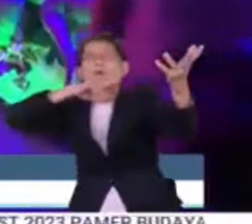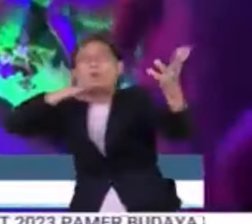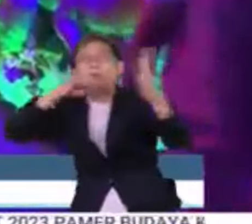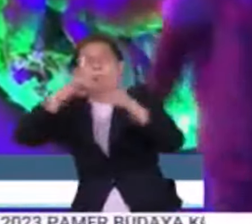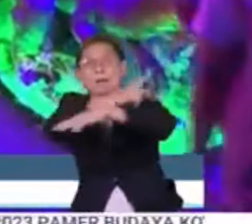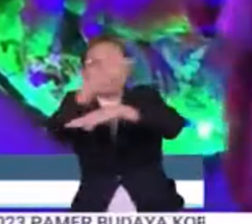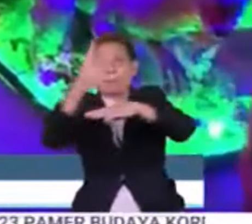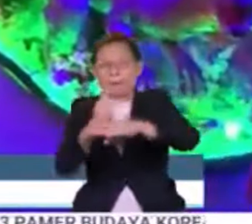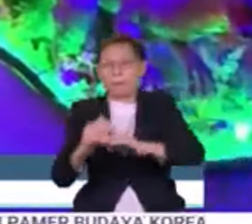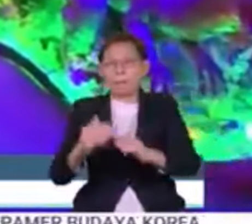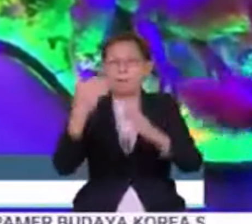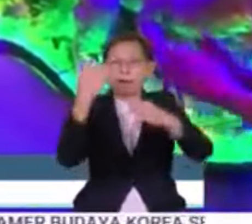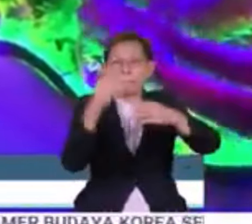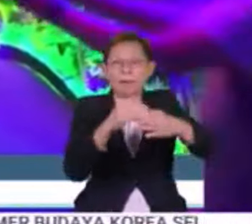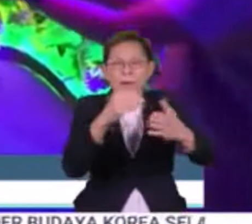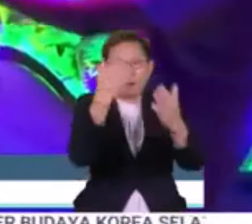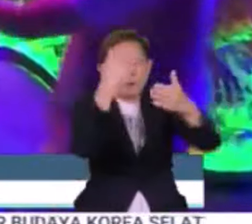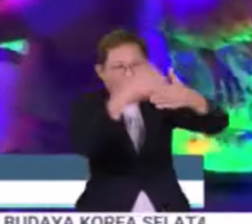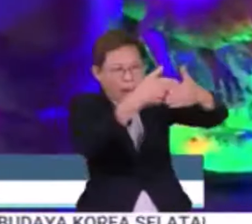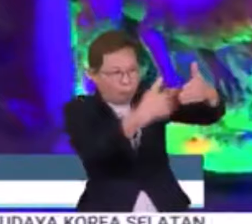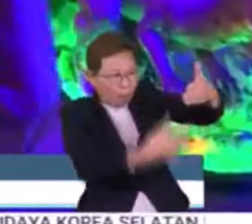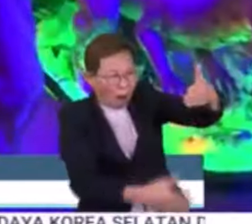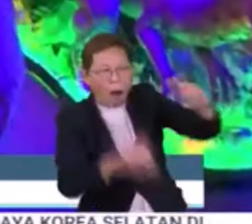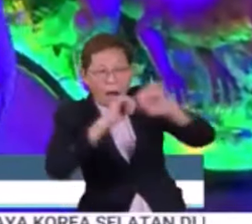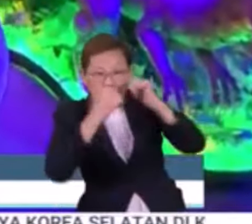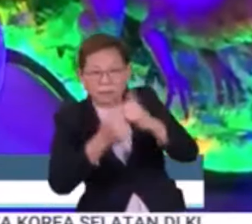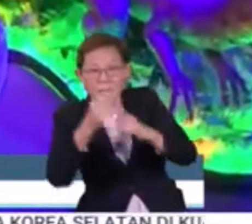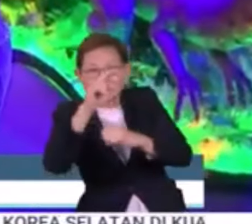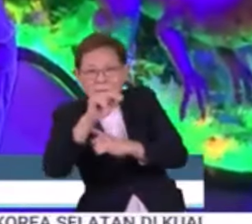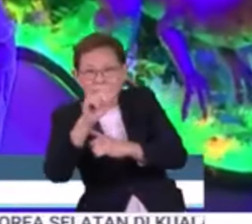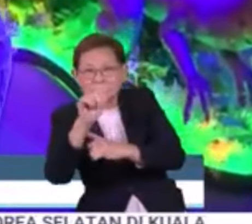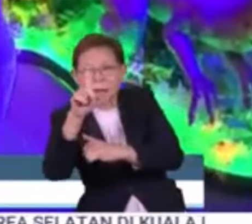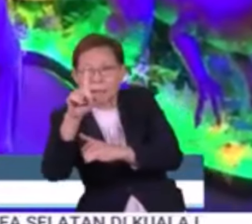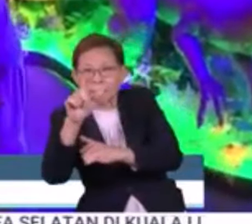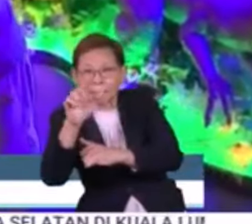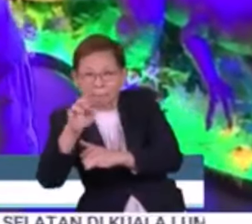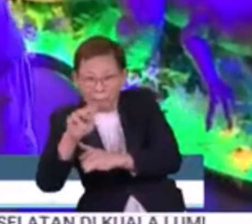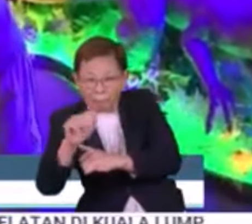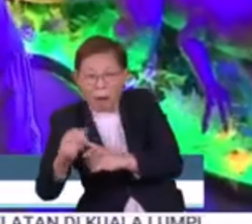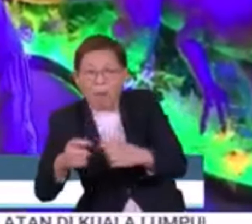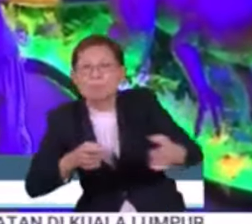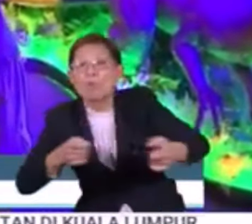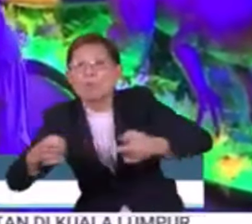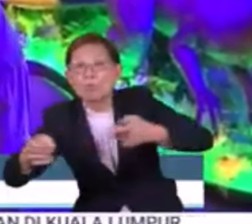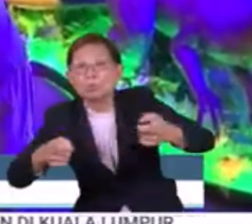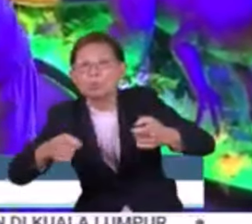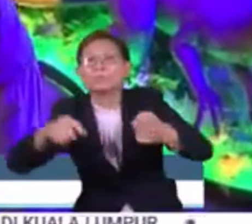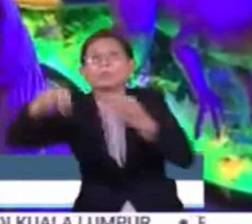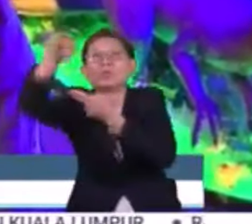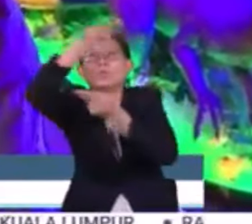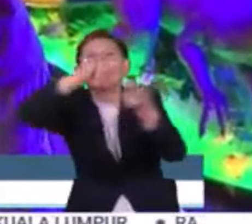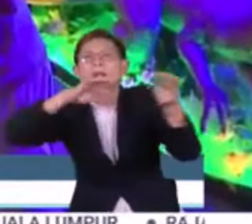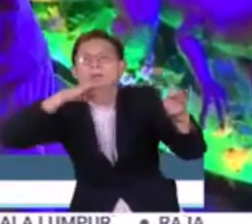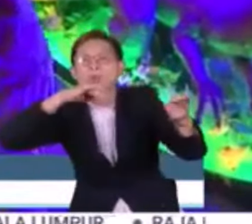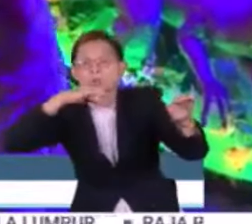menyenaraikan tindakan agensi berkaitan termasuk nadma dalam pengurusan jerebu